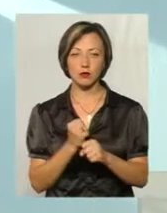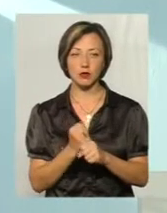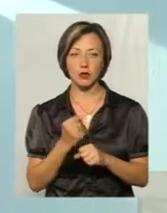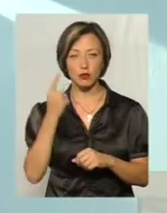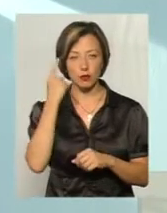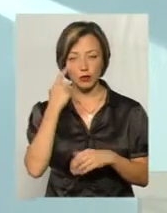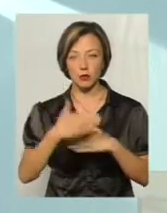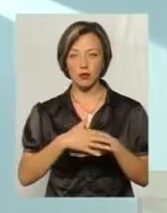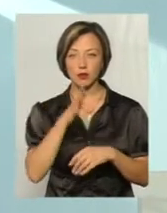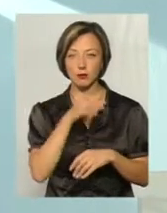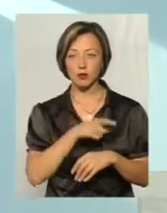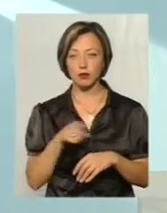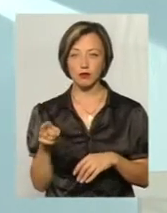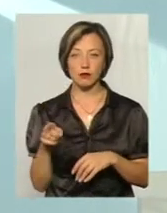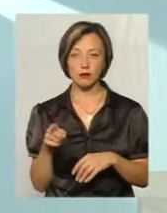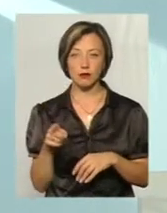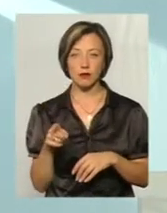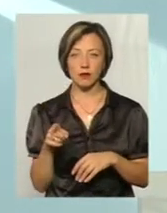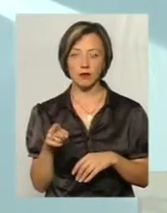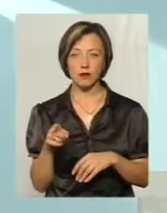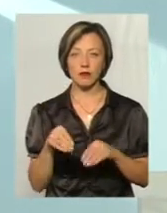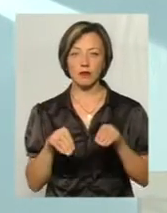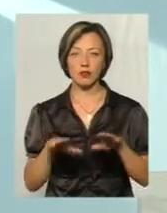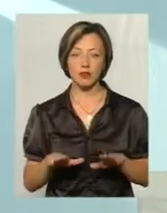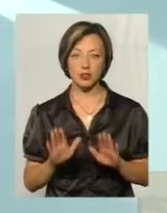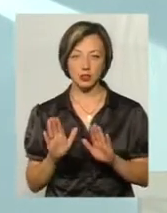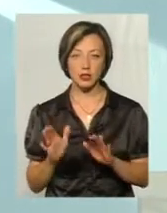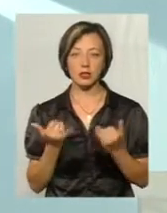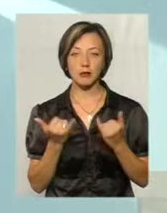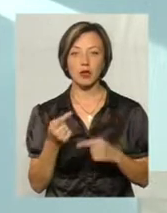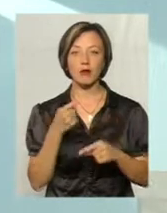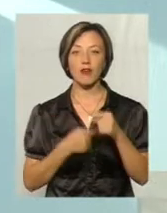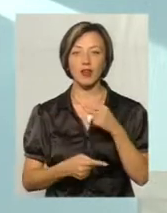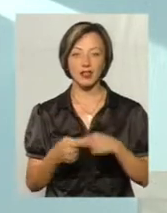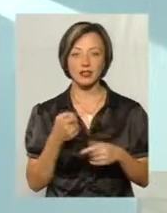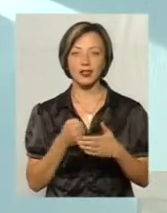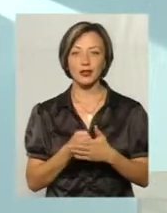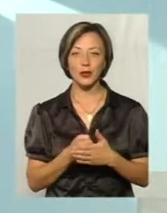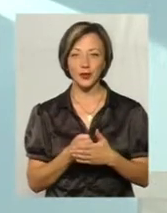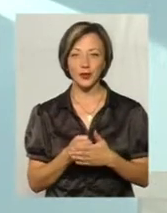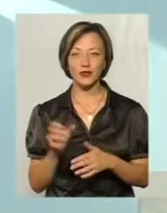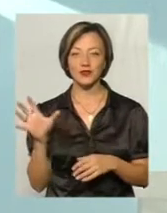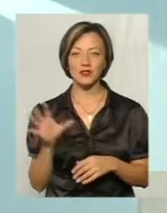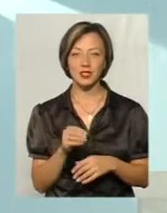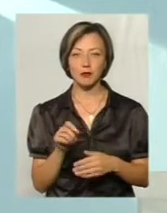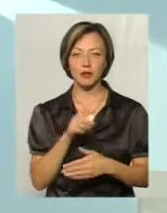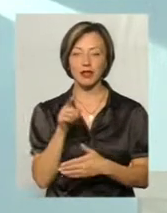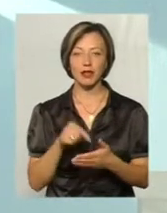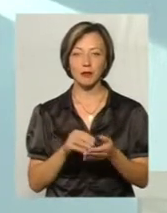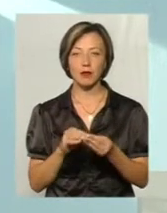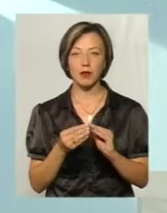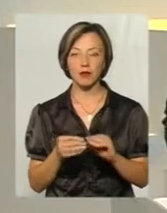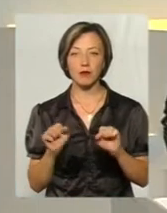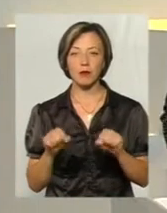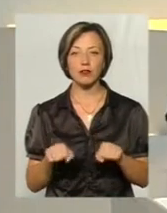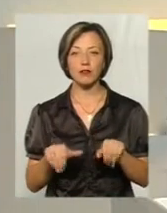я думаю, що ближнім часом вони все-таки вирішиться. Добре, а тепер повернемося до всіх питань і проблем, які